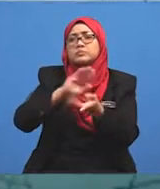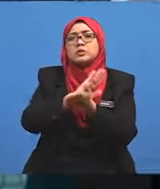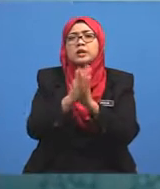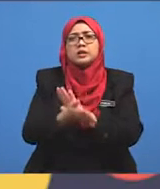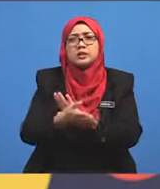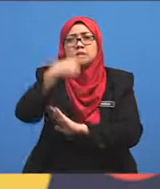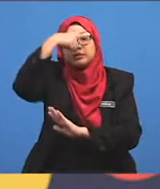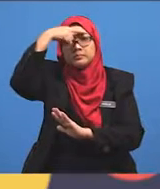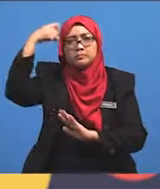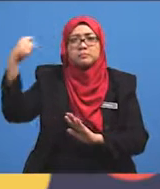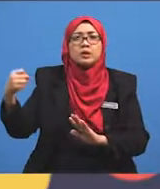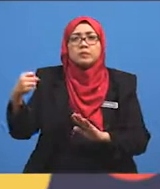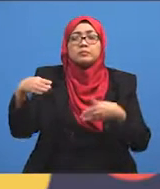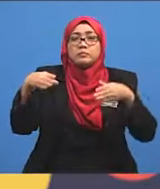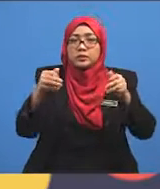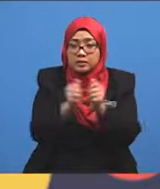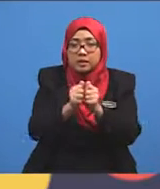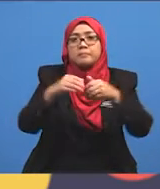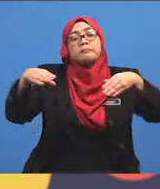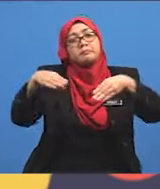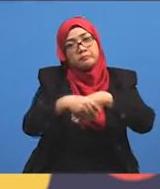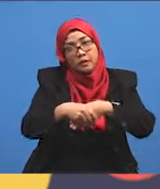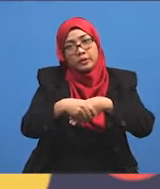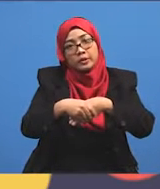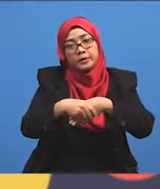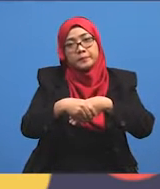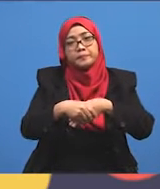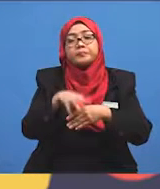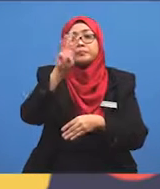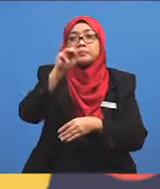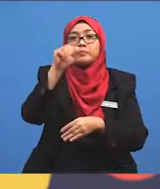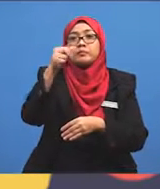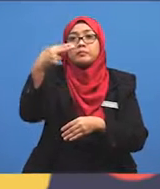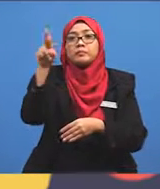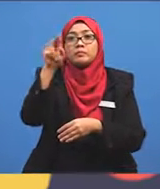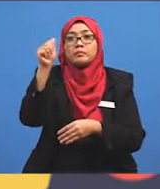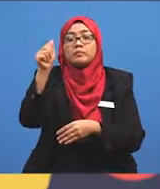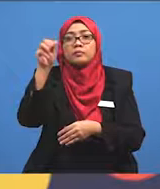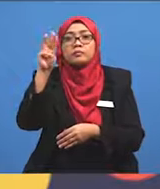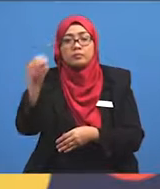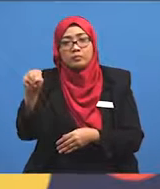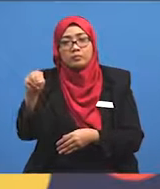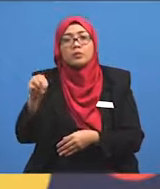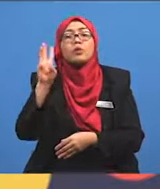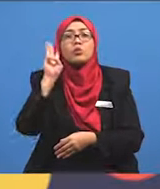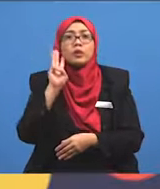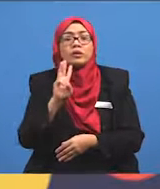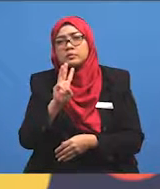perkahwinan. Contohnya mahram bagi wanita dengan sebab nasab ialah